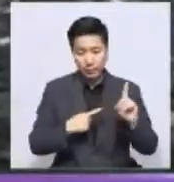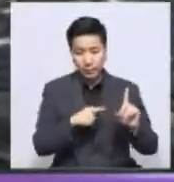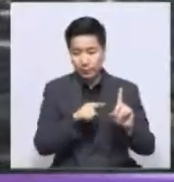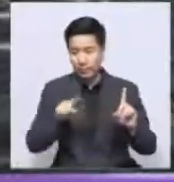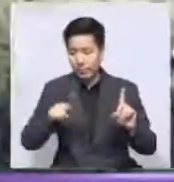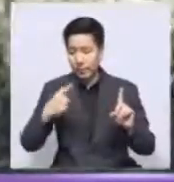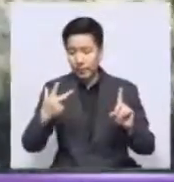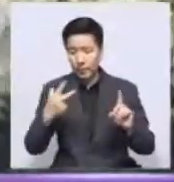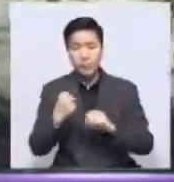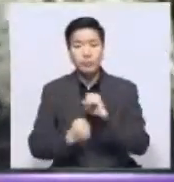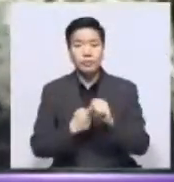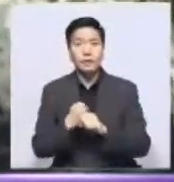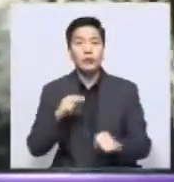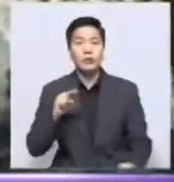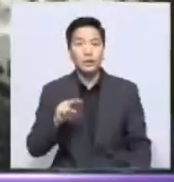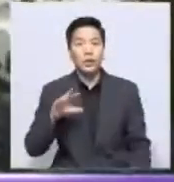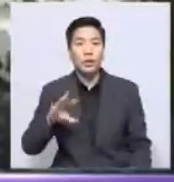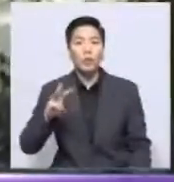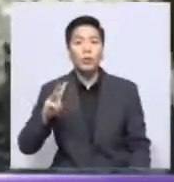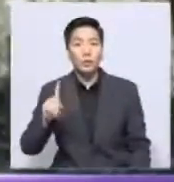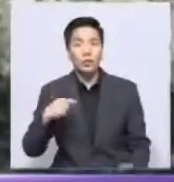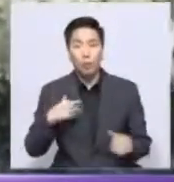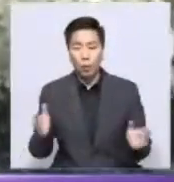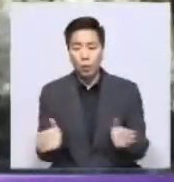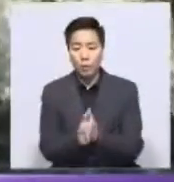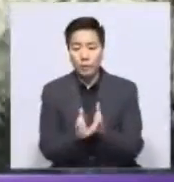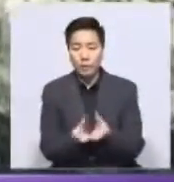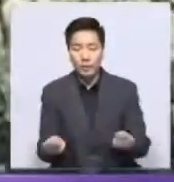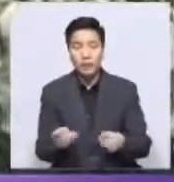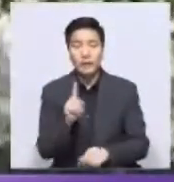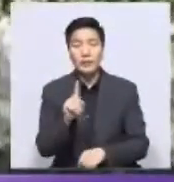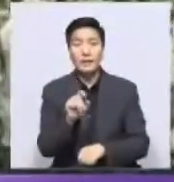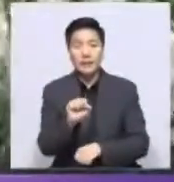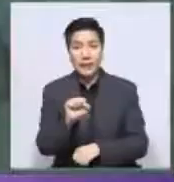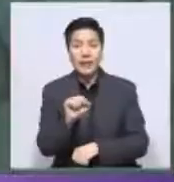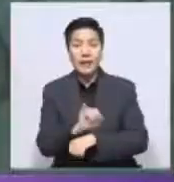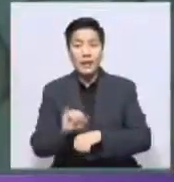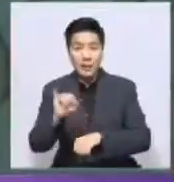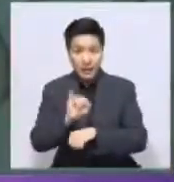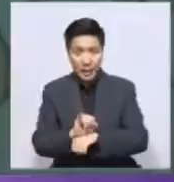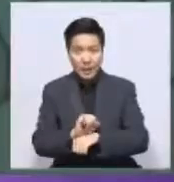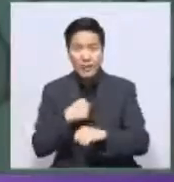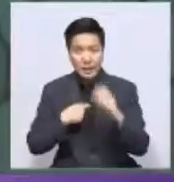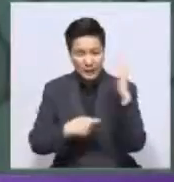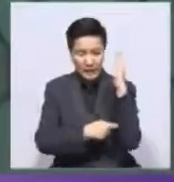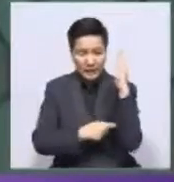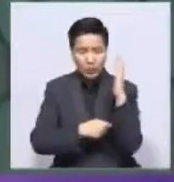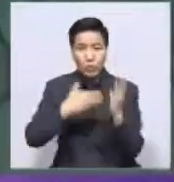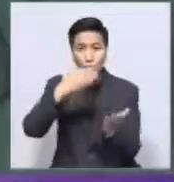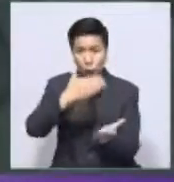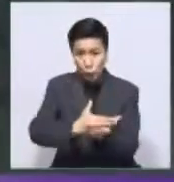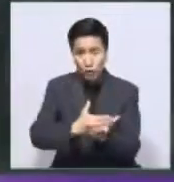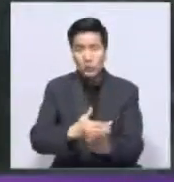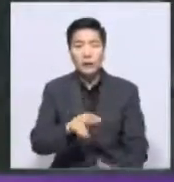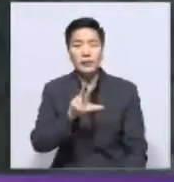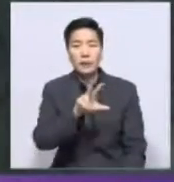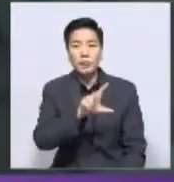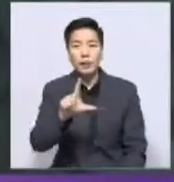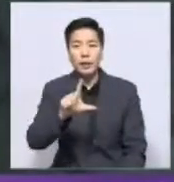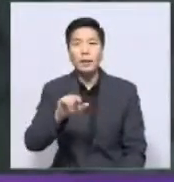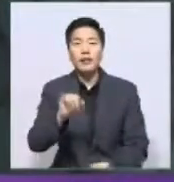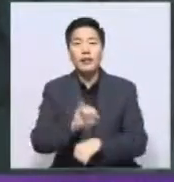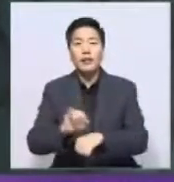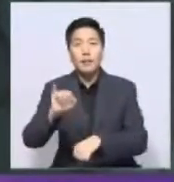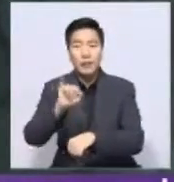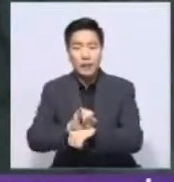ถึงมีนาคม2561คิดเป็นพื้นที่ประมาณ 100,000 ไร่และยังมีแนวคิดหยุดกรีดยาง3ล้านไร่ตั้งแต่เดือนพฤษ